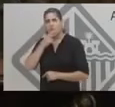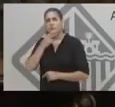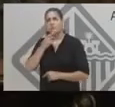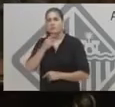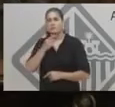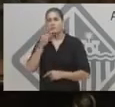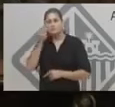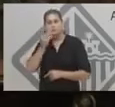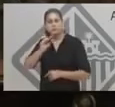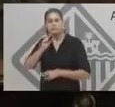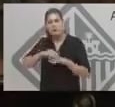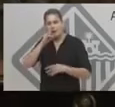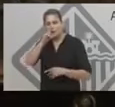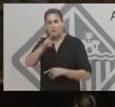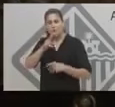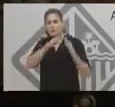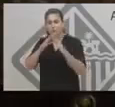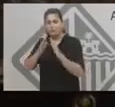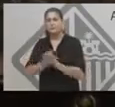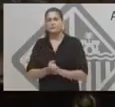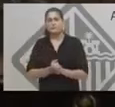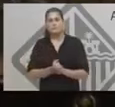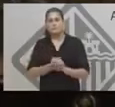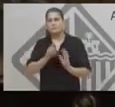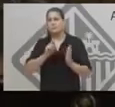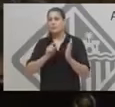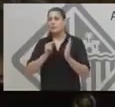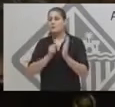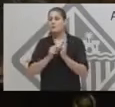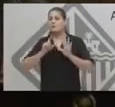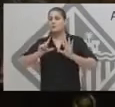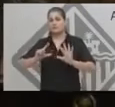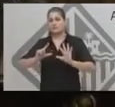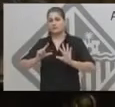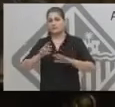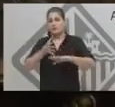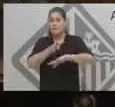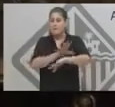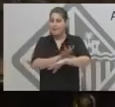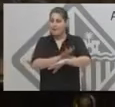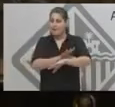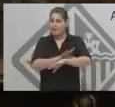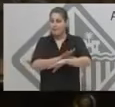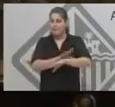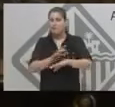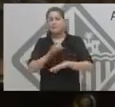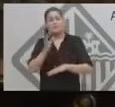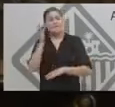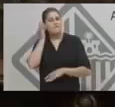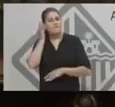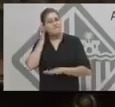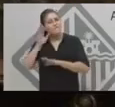en els pròxims 2 anys. Punt 7. Palma. Feminista, LGTB,